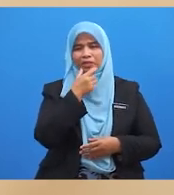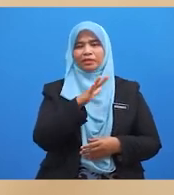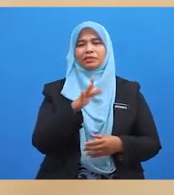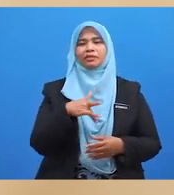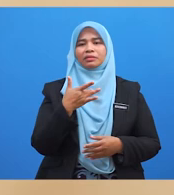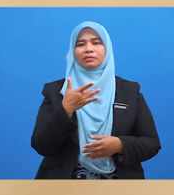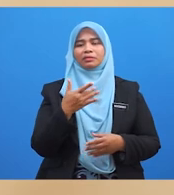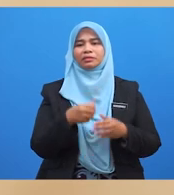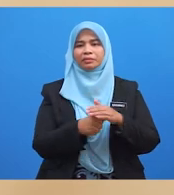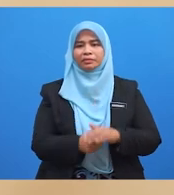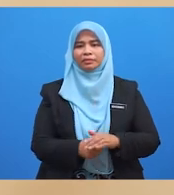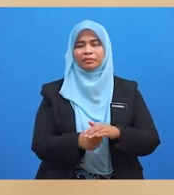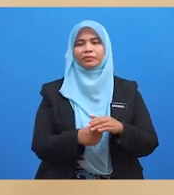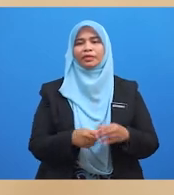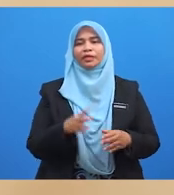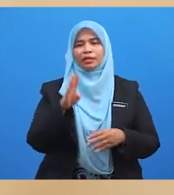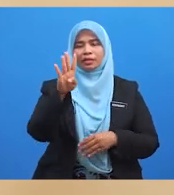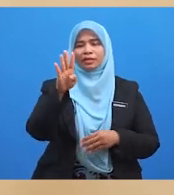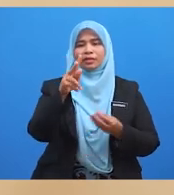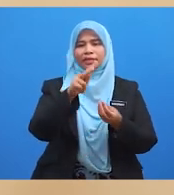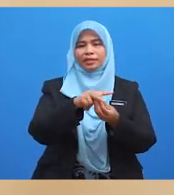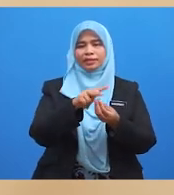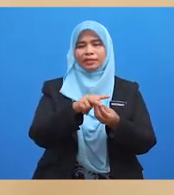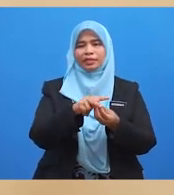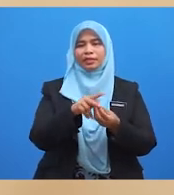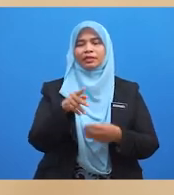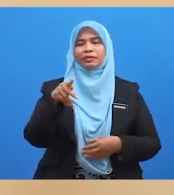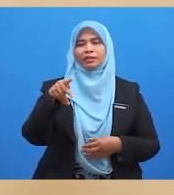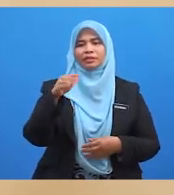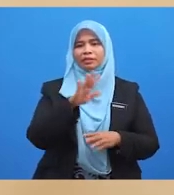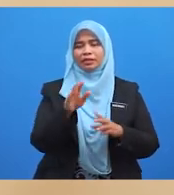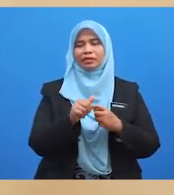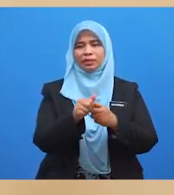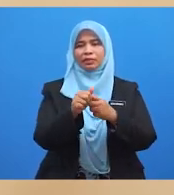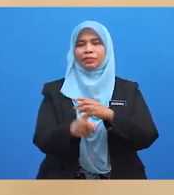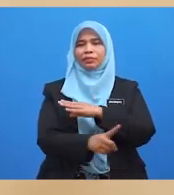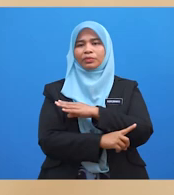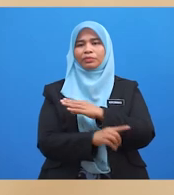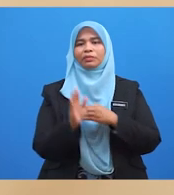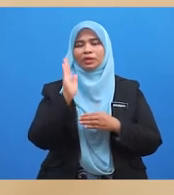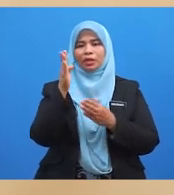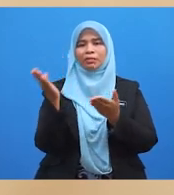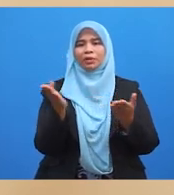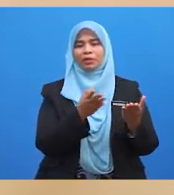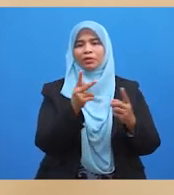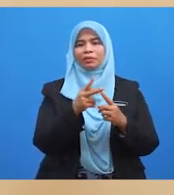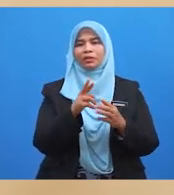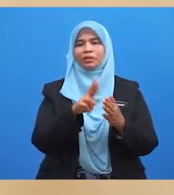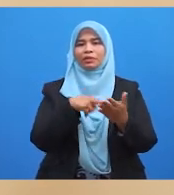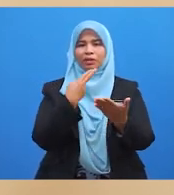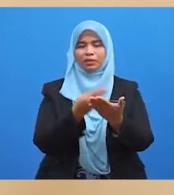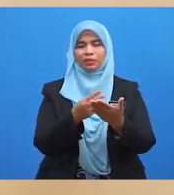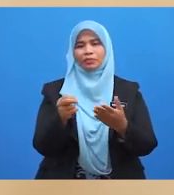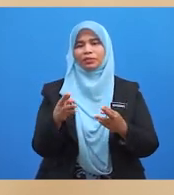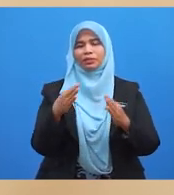teraniaya. Keempat, kesan poligami yang tidak mengikut syariat juga akan membawa kepada keruntuhan